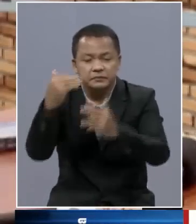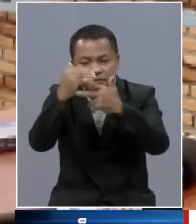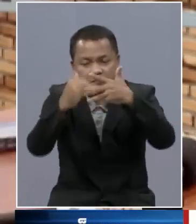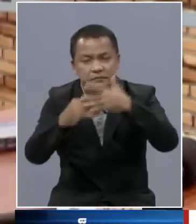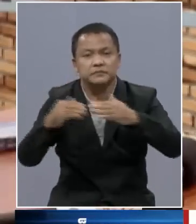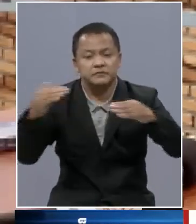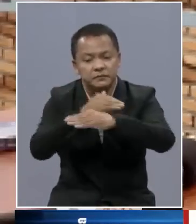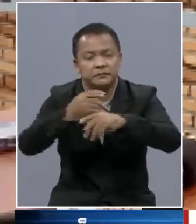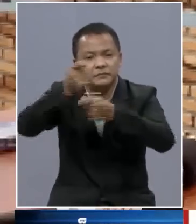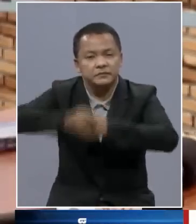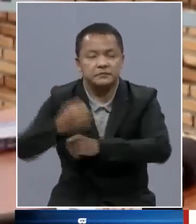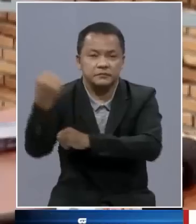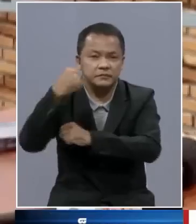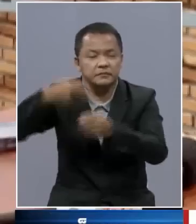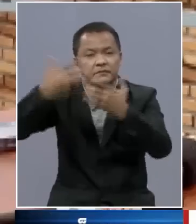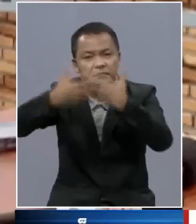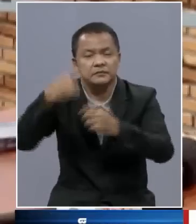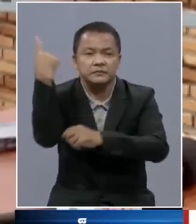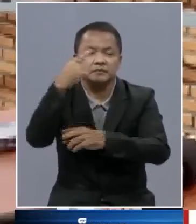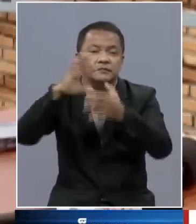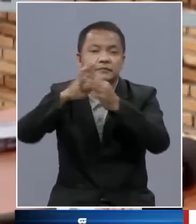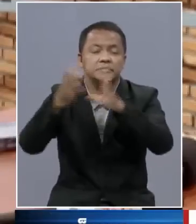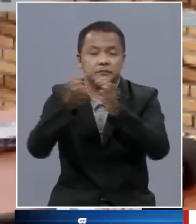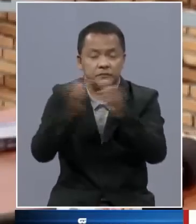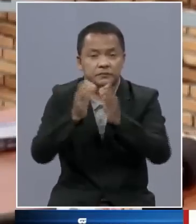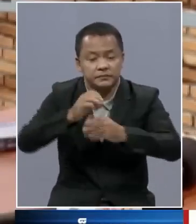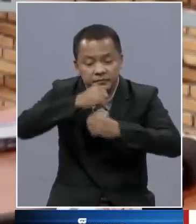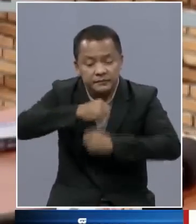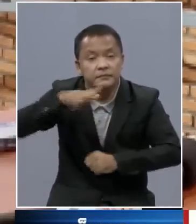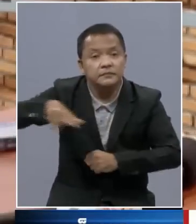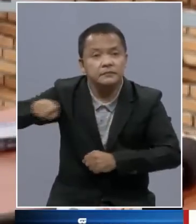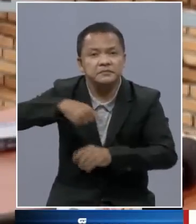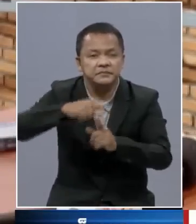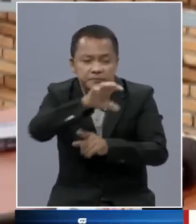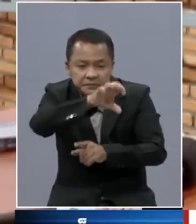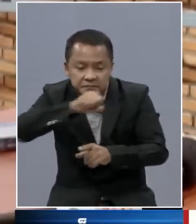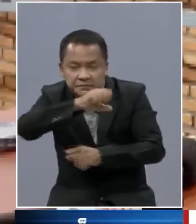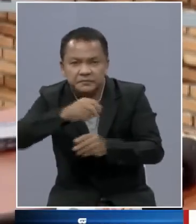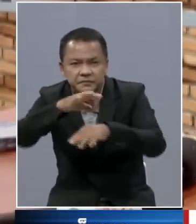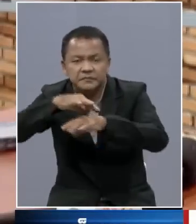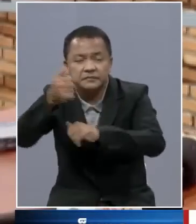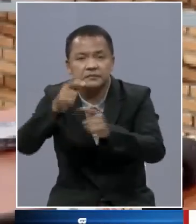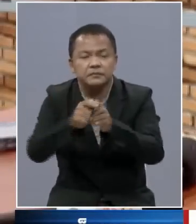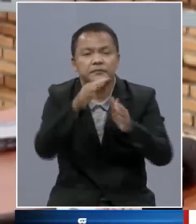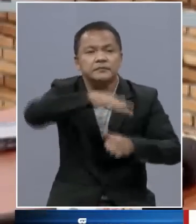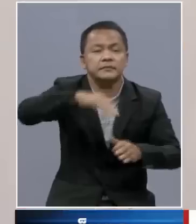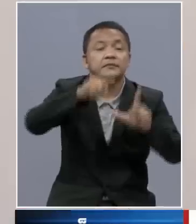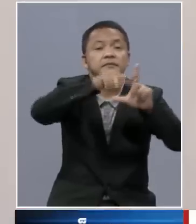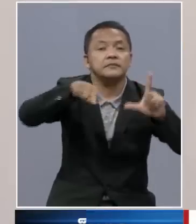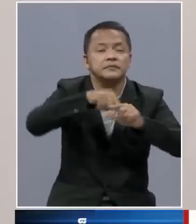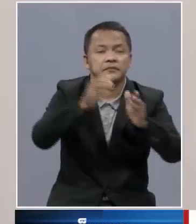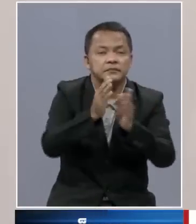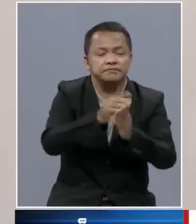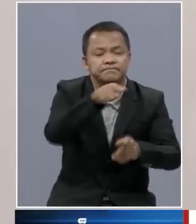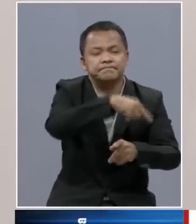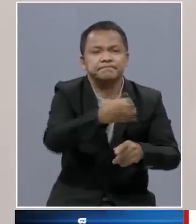นาคมเกษตรพลังงานอุตสาหกรรมท่องเที่ยวและกีฬาทีมคนแก่เพื่อไทยได้เนื้อวากิวไปกินปล่อยให้ทีมเด็กพรรคก้าวไกลไปกินน้ำพริกป